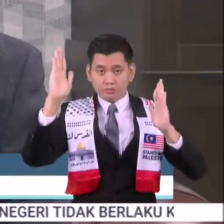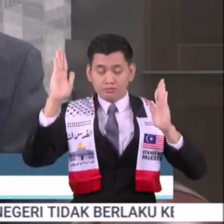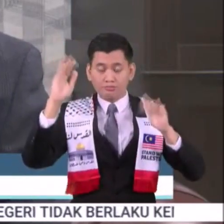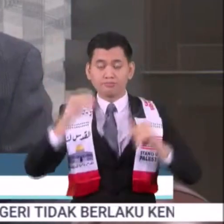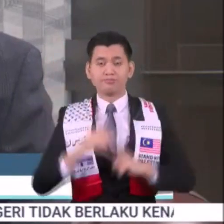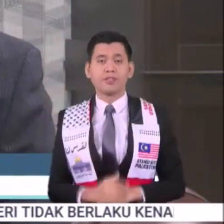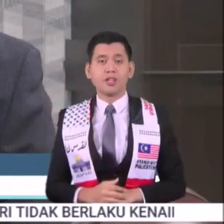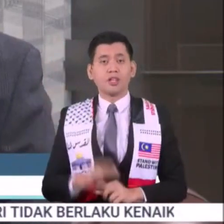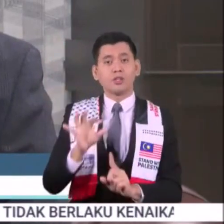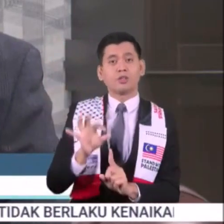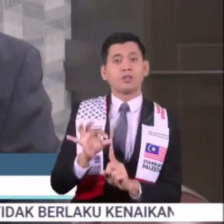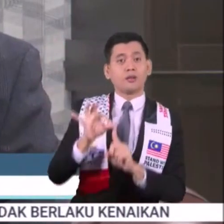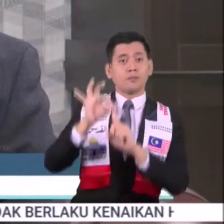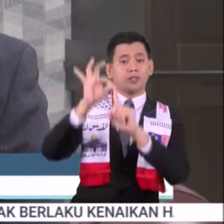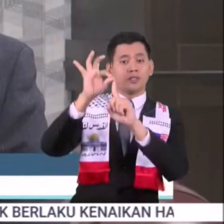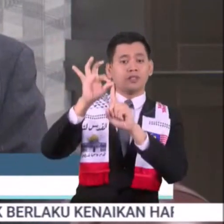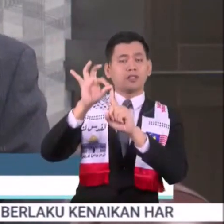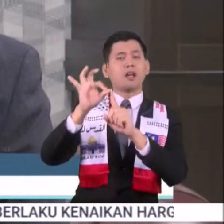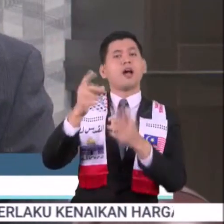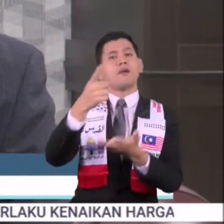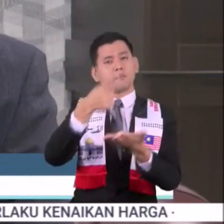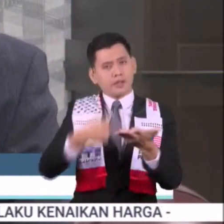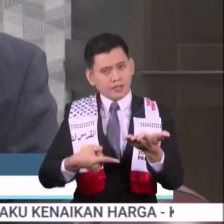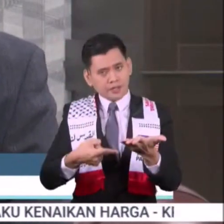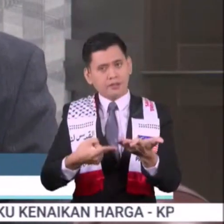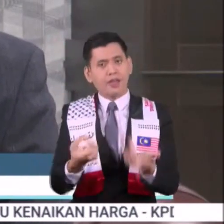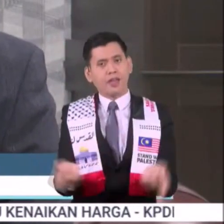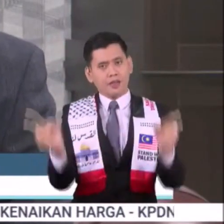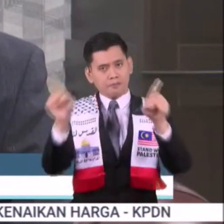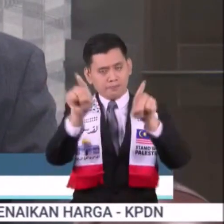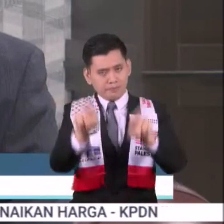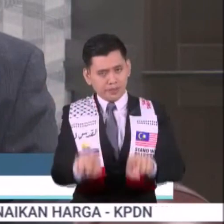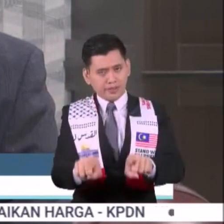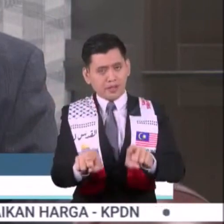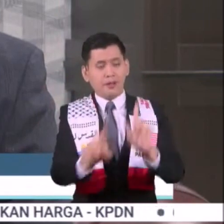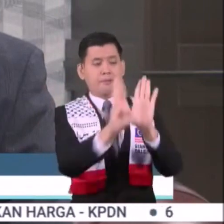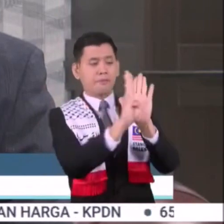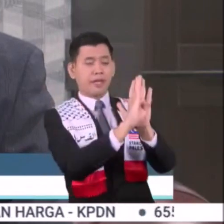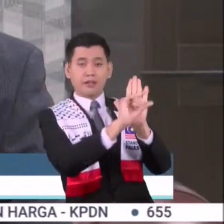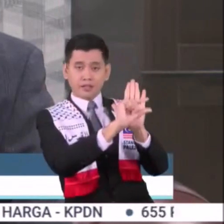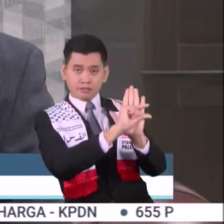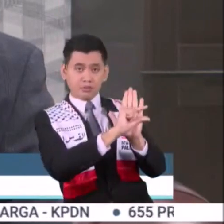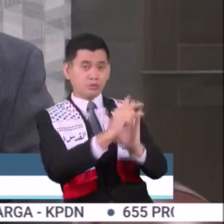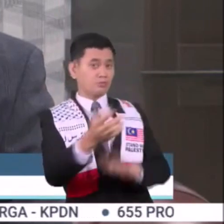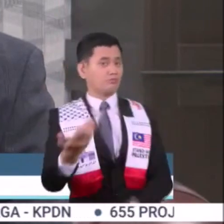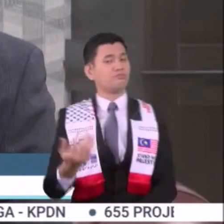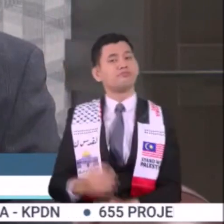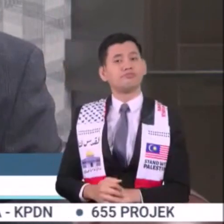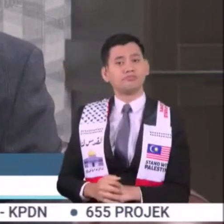pada apa yang berlaku on the ground. Right? Bagi saya,